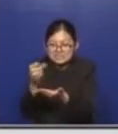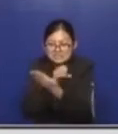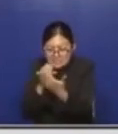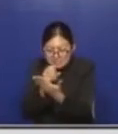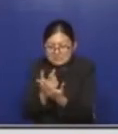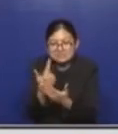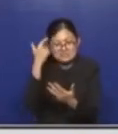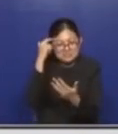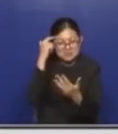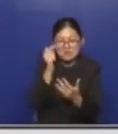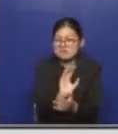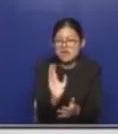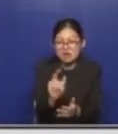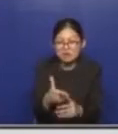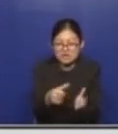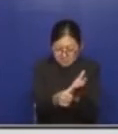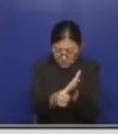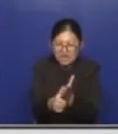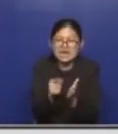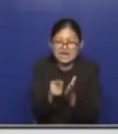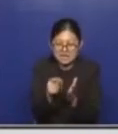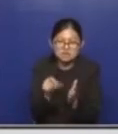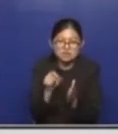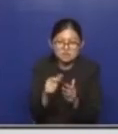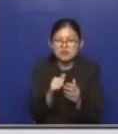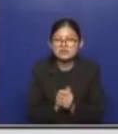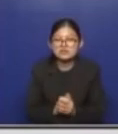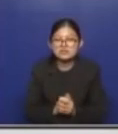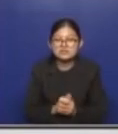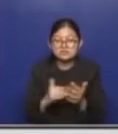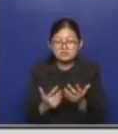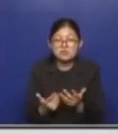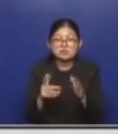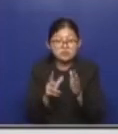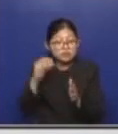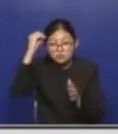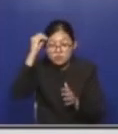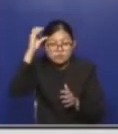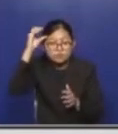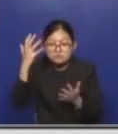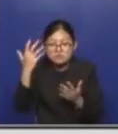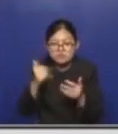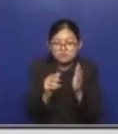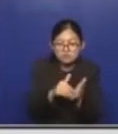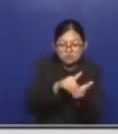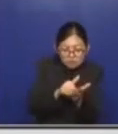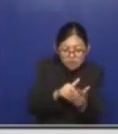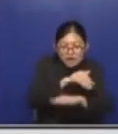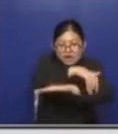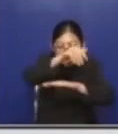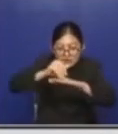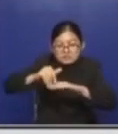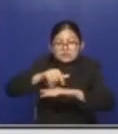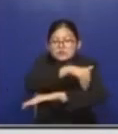มเชยในการปราบปรามเรื่องยาเสพติดแต่สำหรับผู้ที่ไม่มีความรู้หรือผู้ที่บอบบางผู้ที่หาเช้ากิน